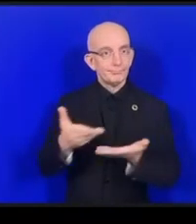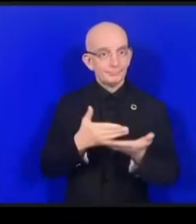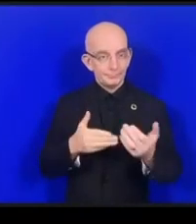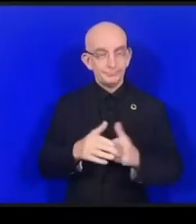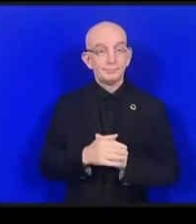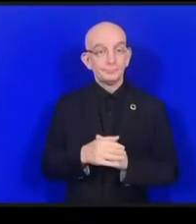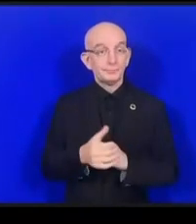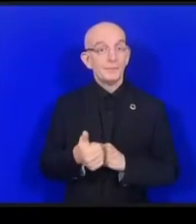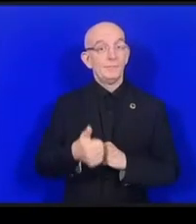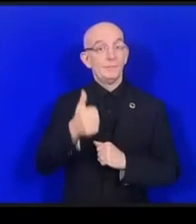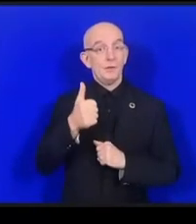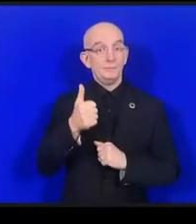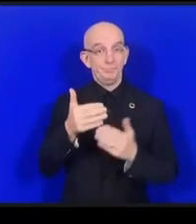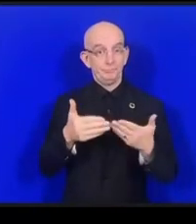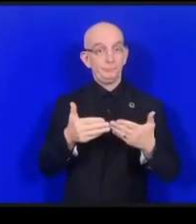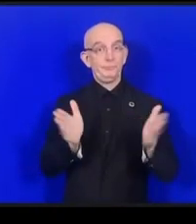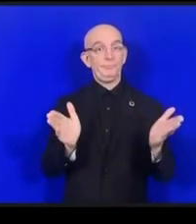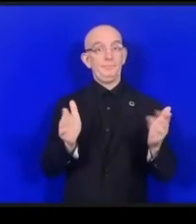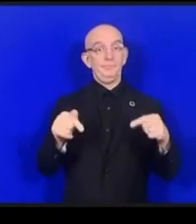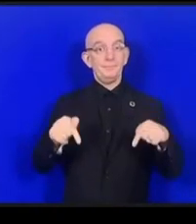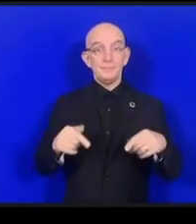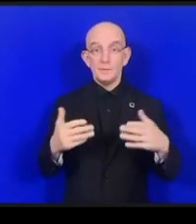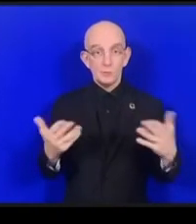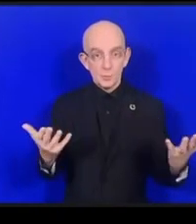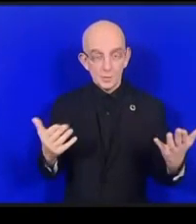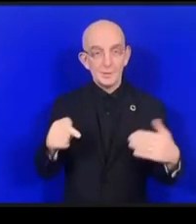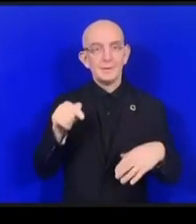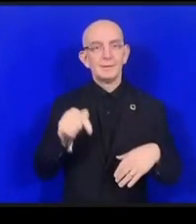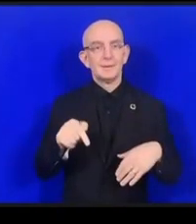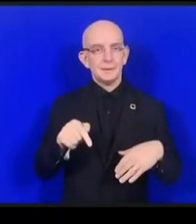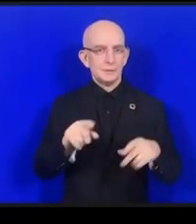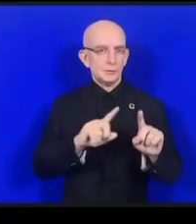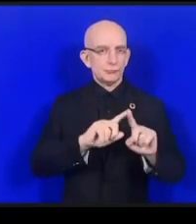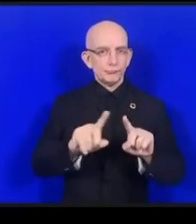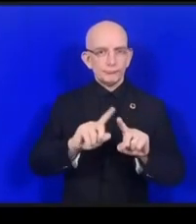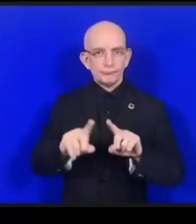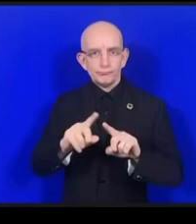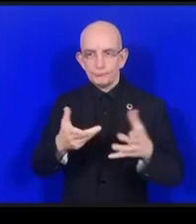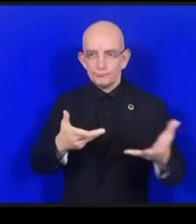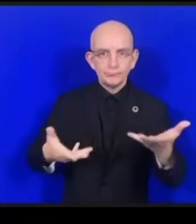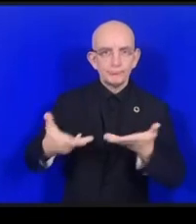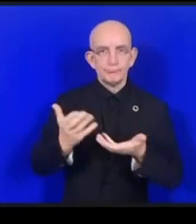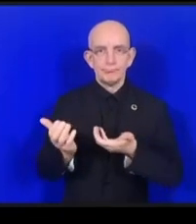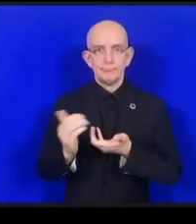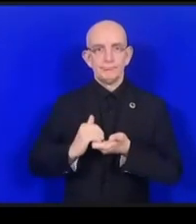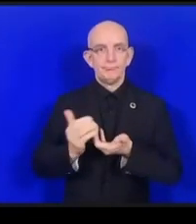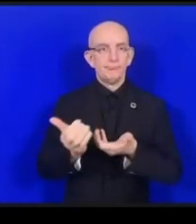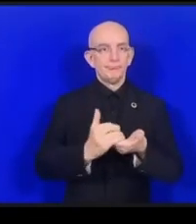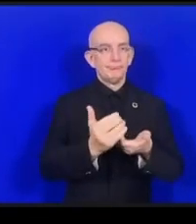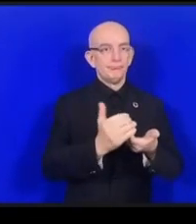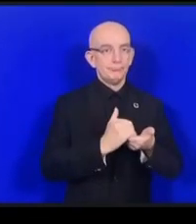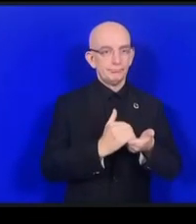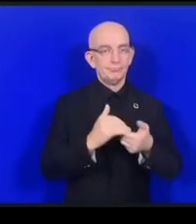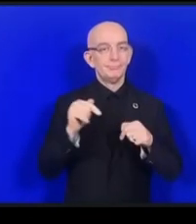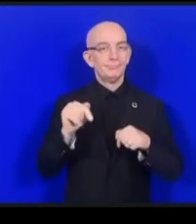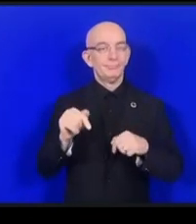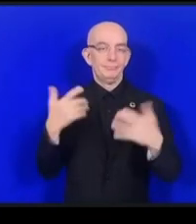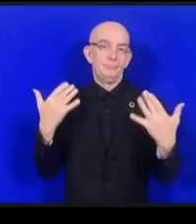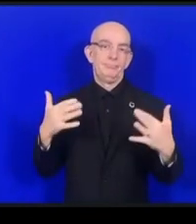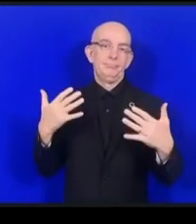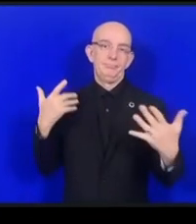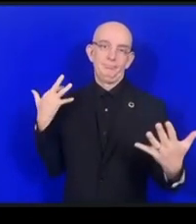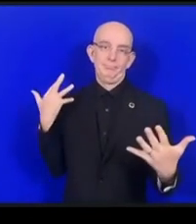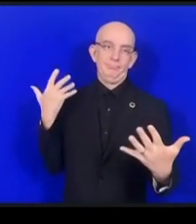самого нача сказать неко слов коалиции они